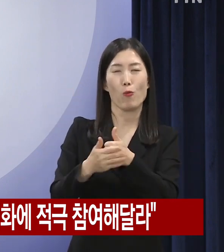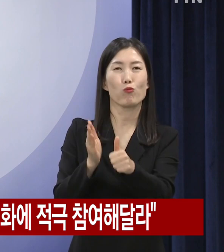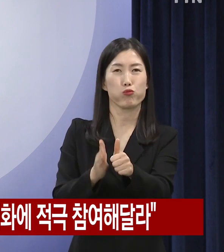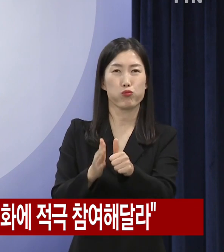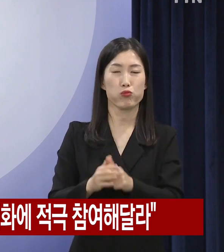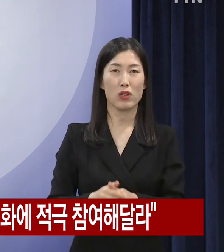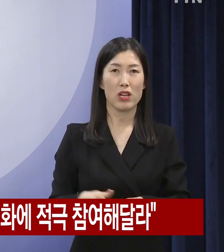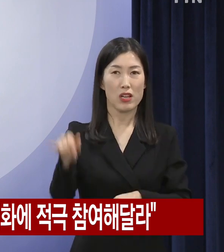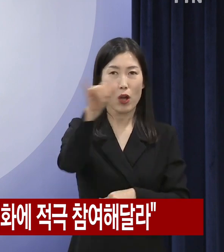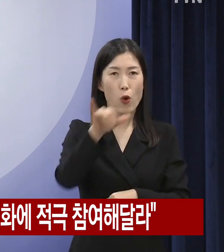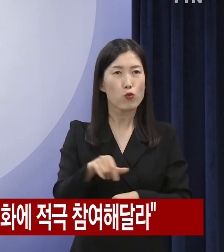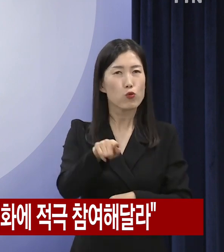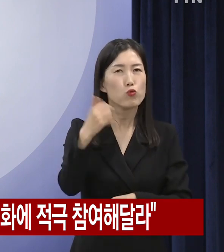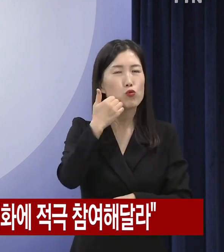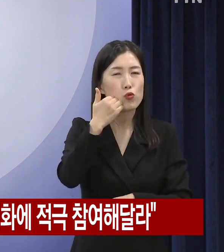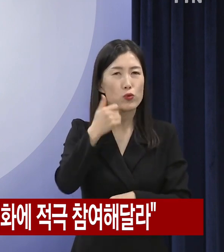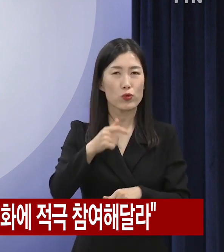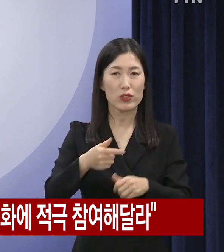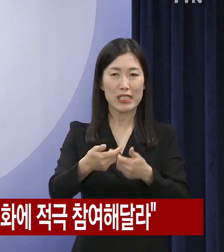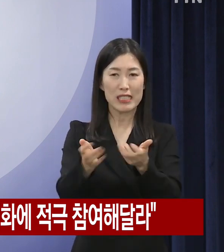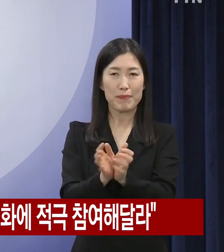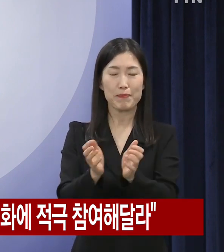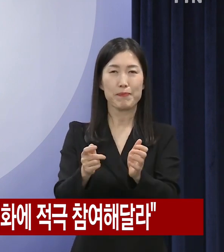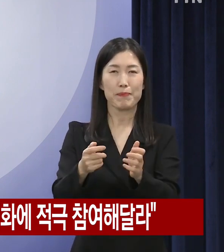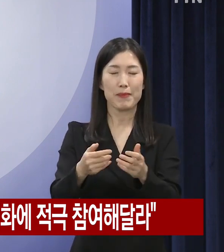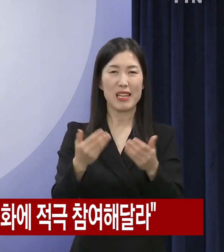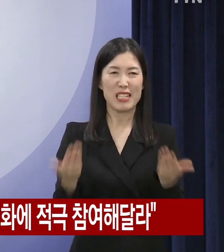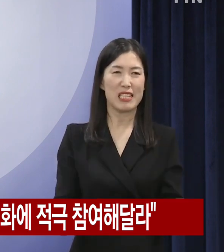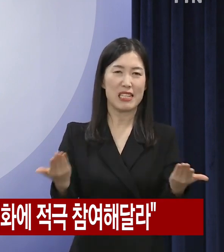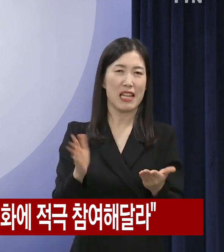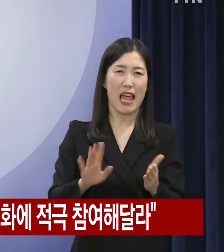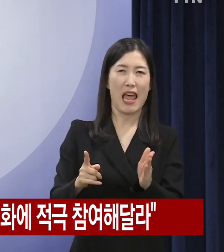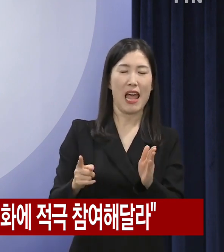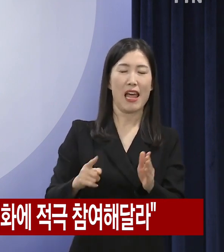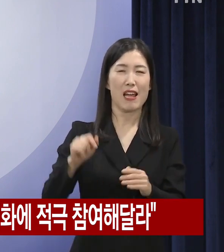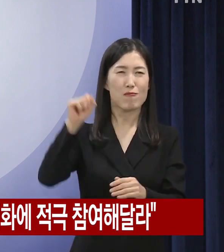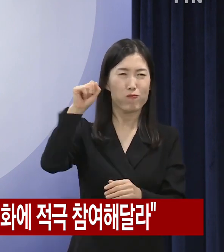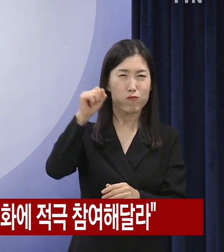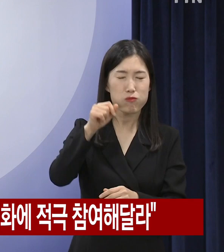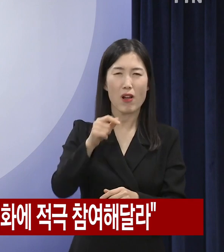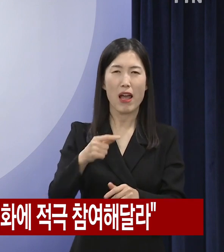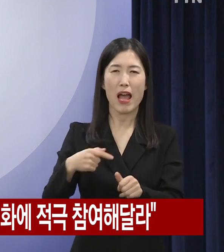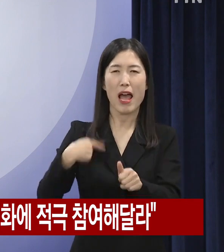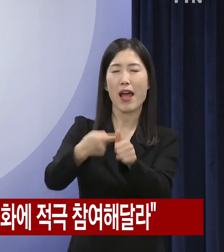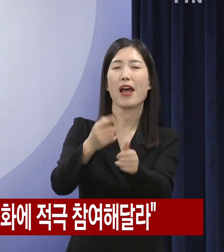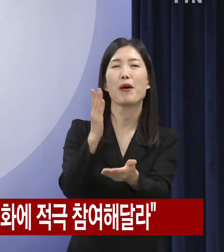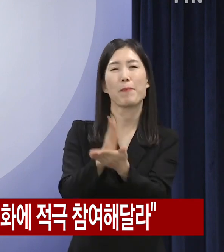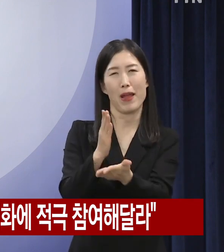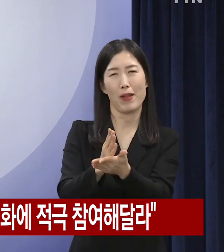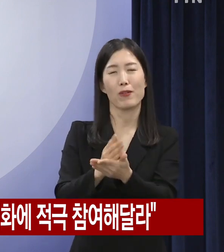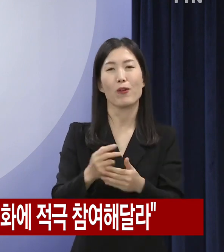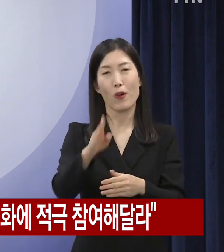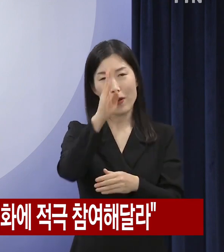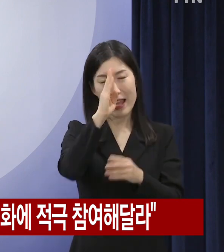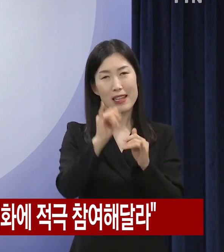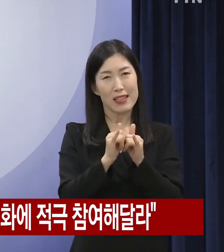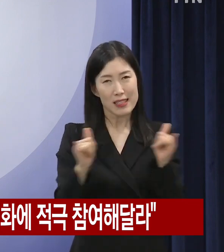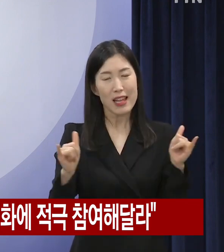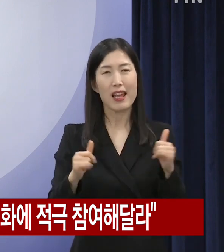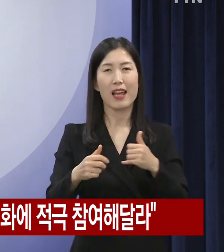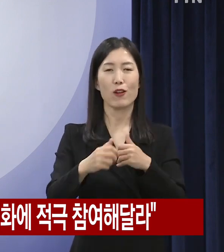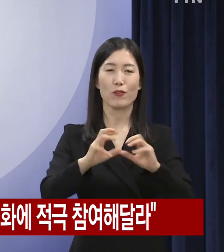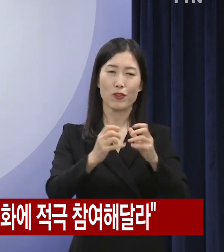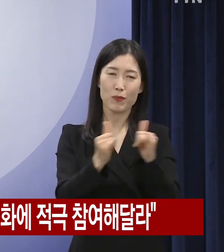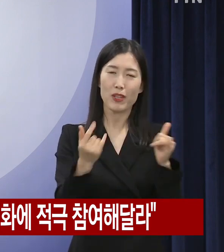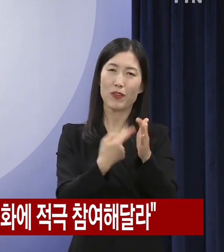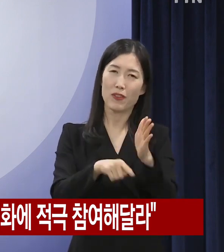행동 움직임에 동요하지 마시고 지금과 같이 환자의 곁을 지켜주시기를 간곡히 부탁드립니다.